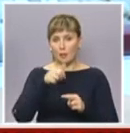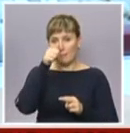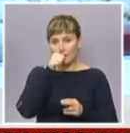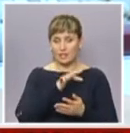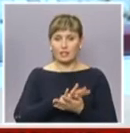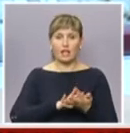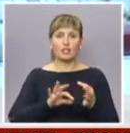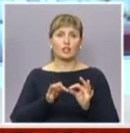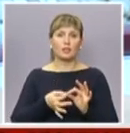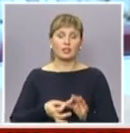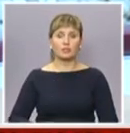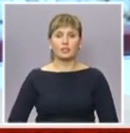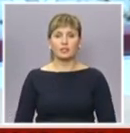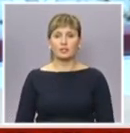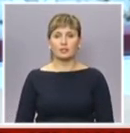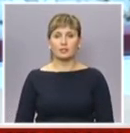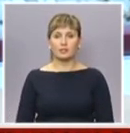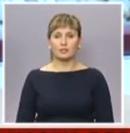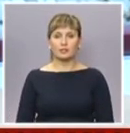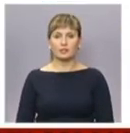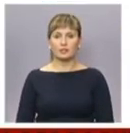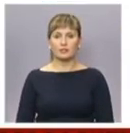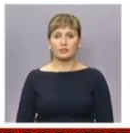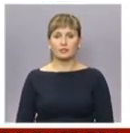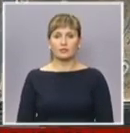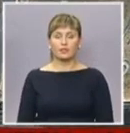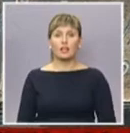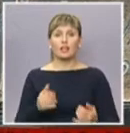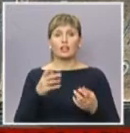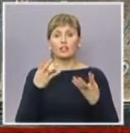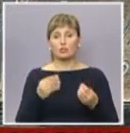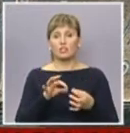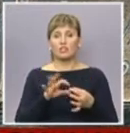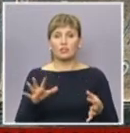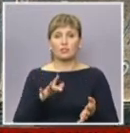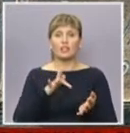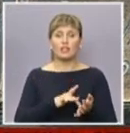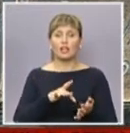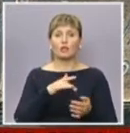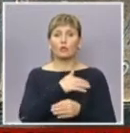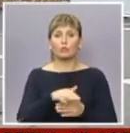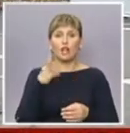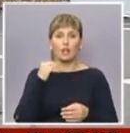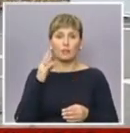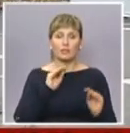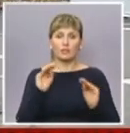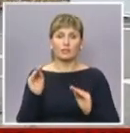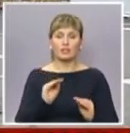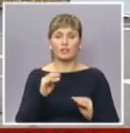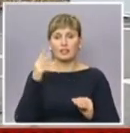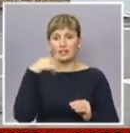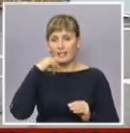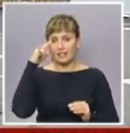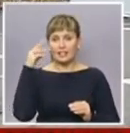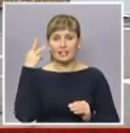месяц, расскажет Ардак Камал. Ко дню независимости центральные улицы Алматы украсят в национальном стиле. До конца